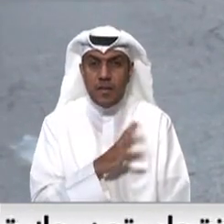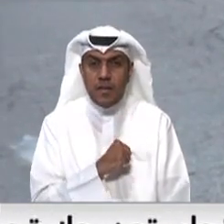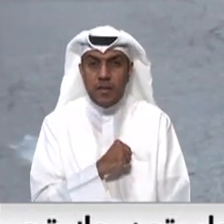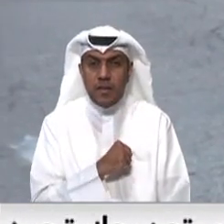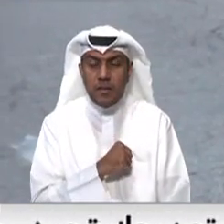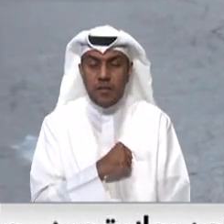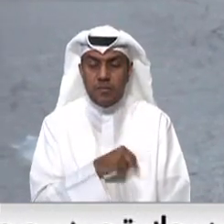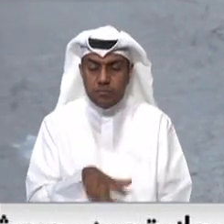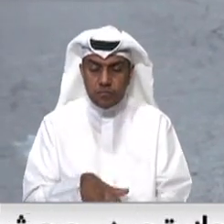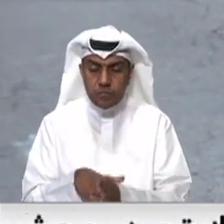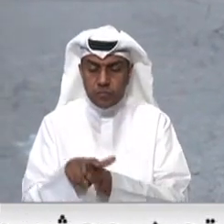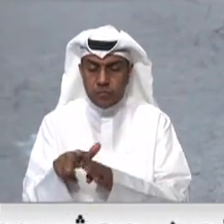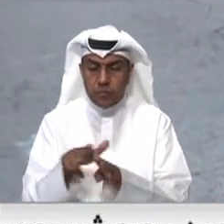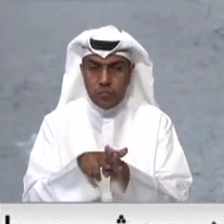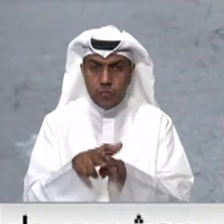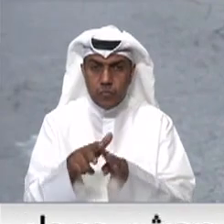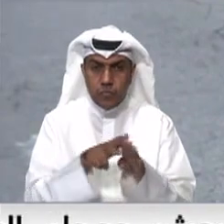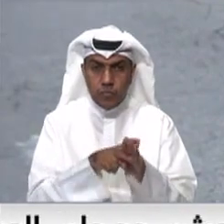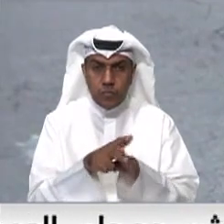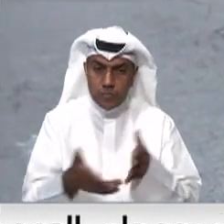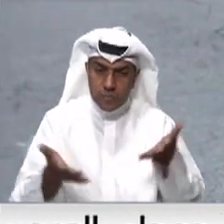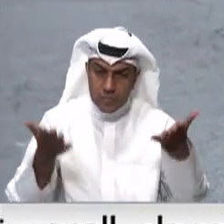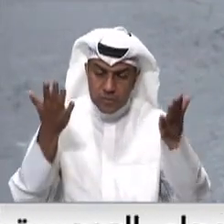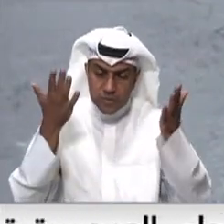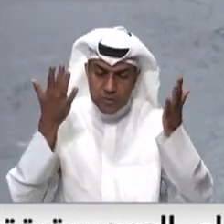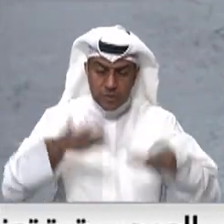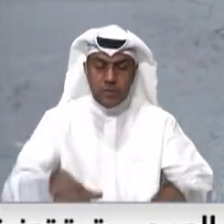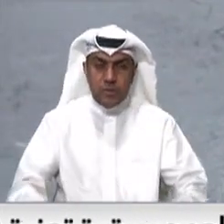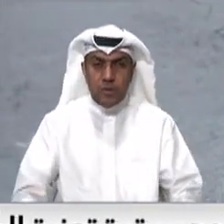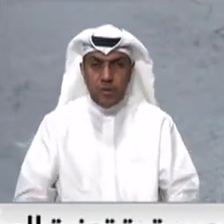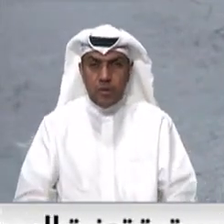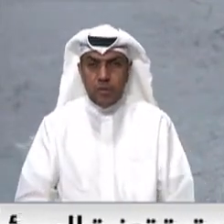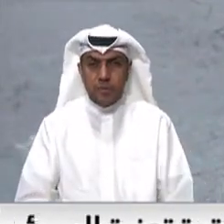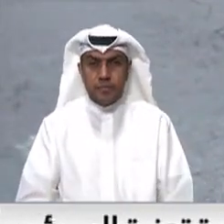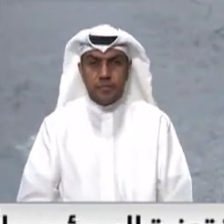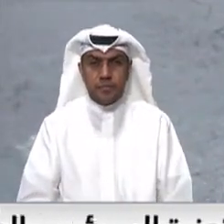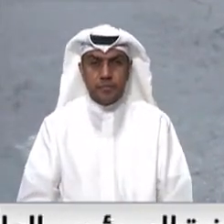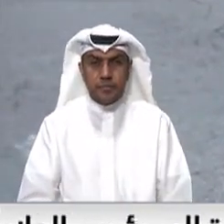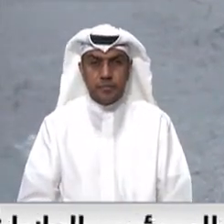مما يبقي سياسة الكيل بمكيالين هي السمة الغالبة على